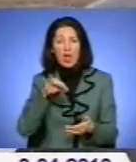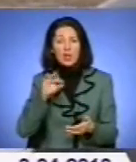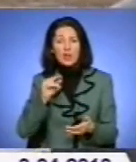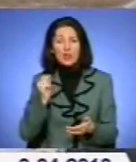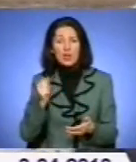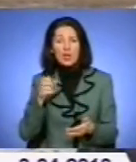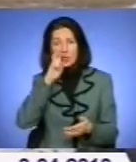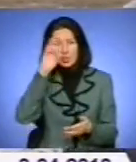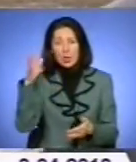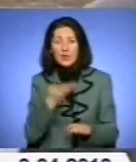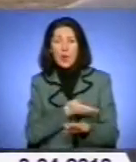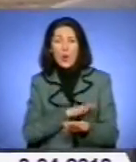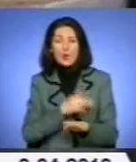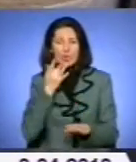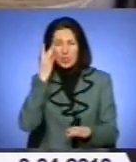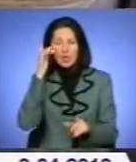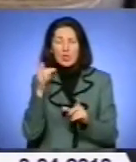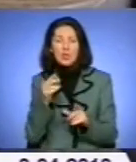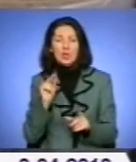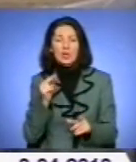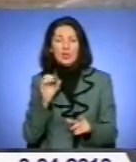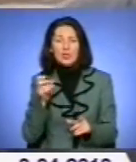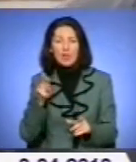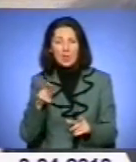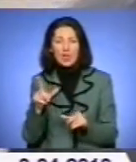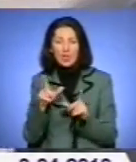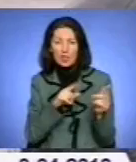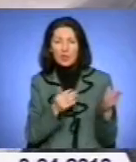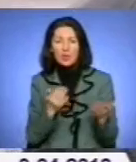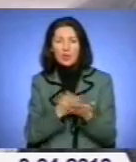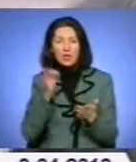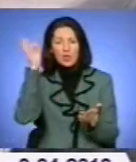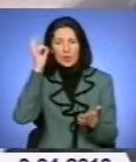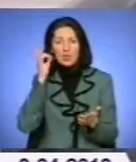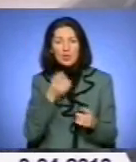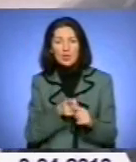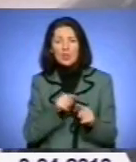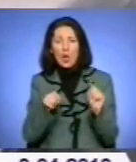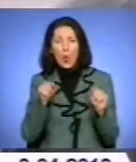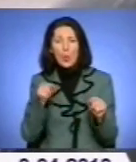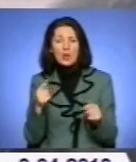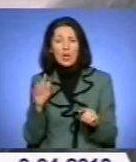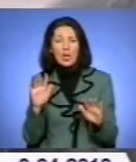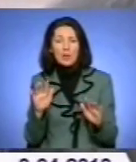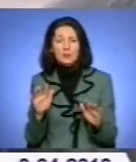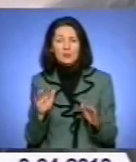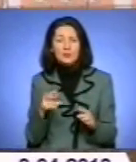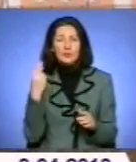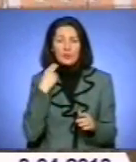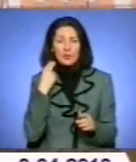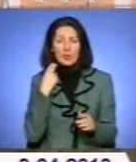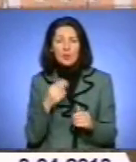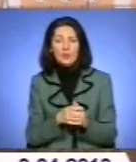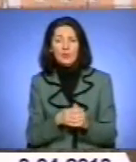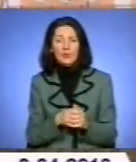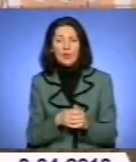славиться, Польща, Італія, Чехія. Навіть є в Німеччині, але це поодинокі явища, в Англії. І